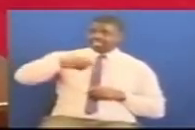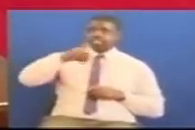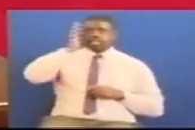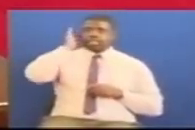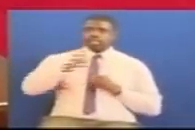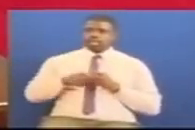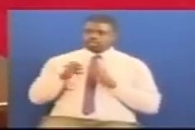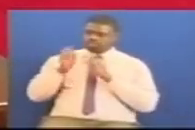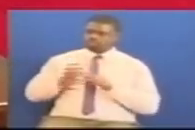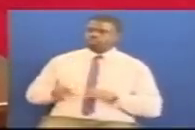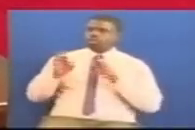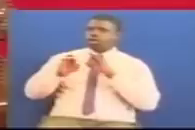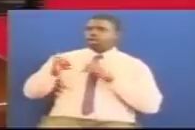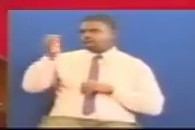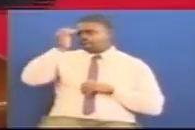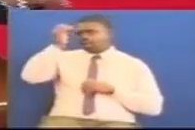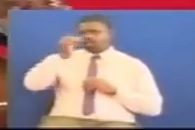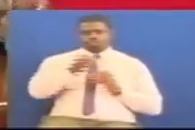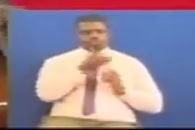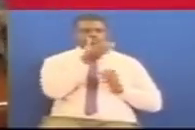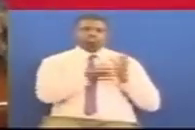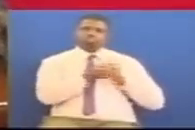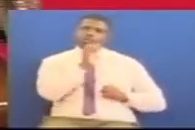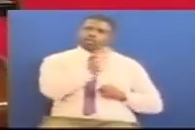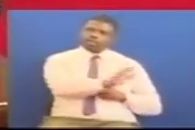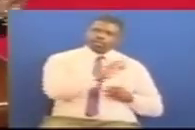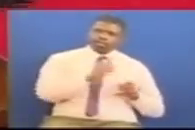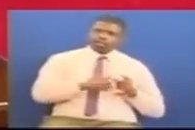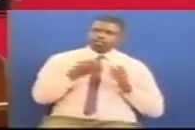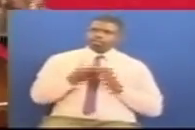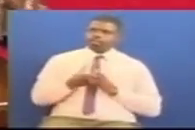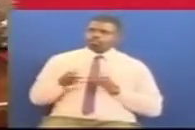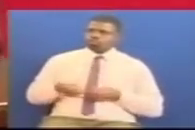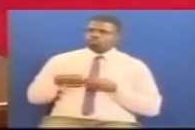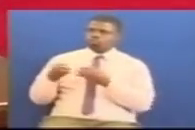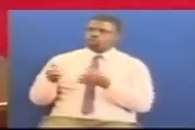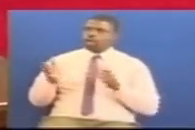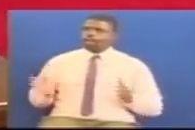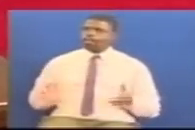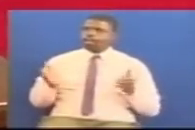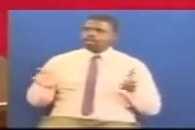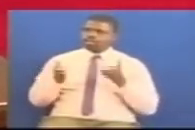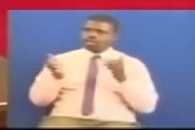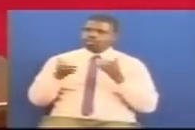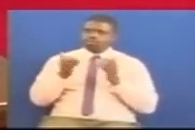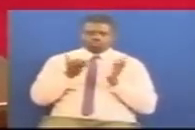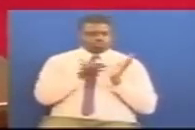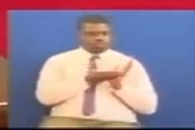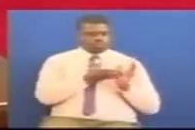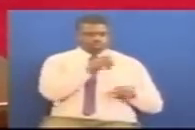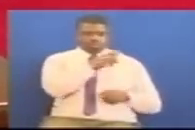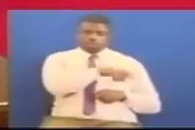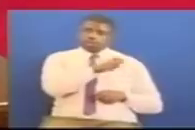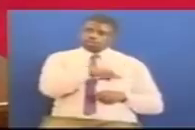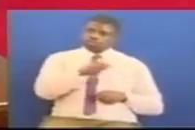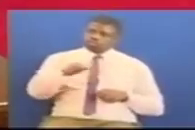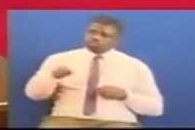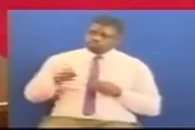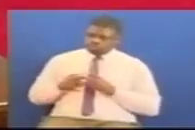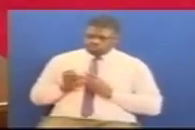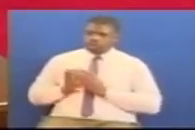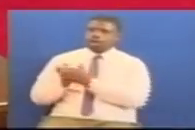ni kuboresha elimu kwa ujumla wake, pamoja na kutoa hamasa na kuomba wananchi na wadau